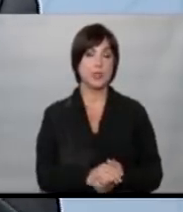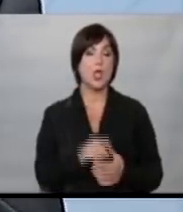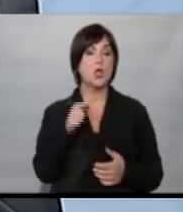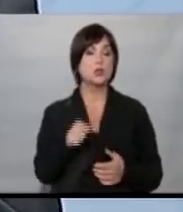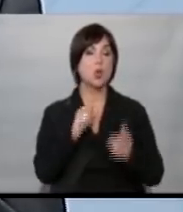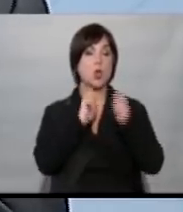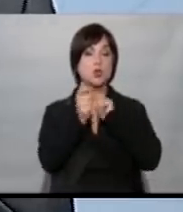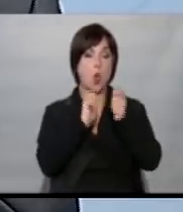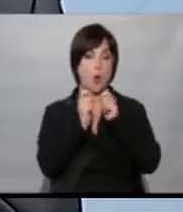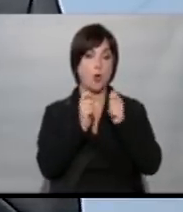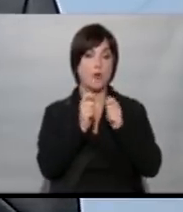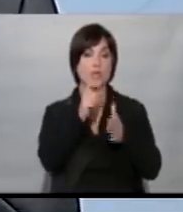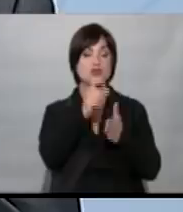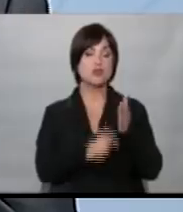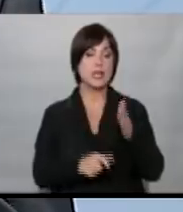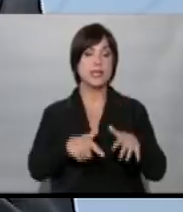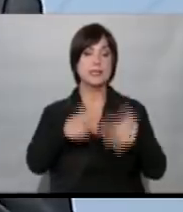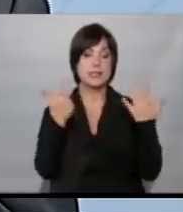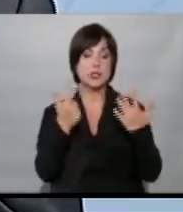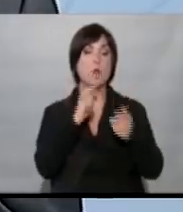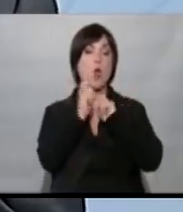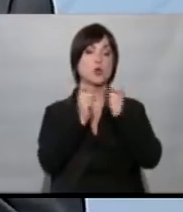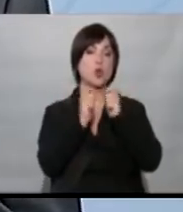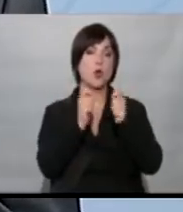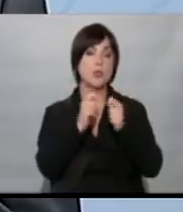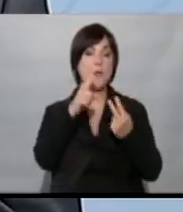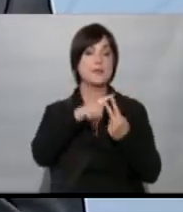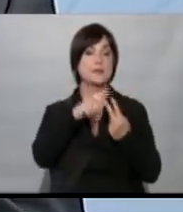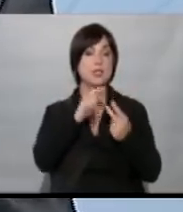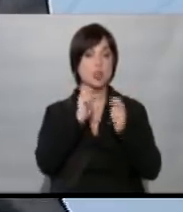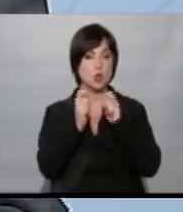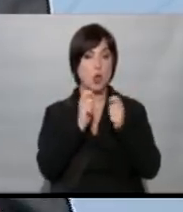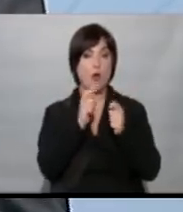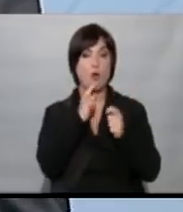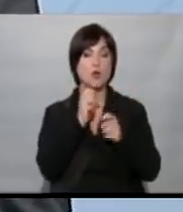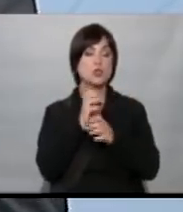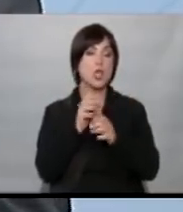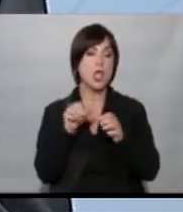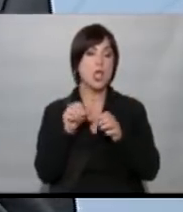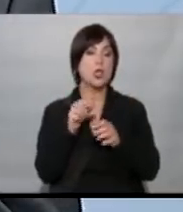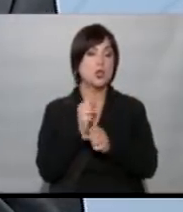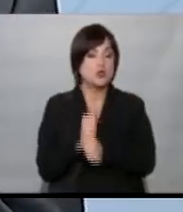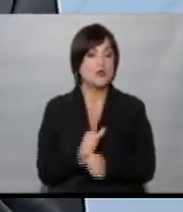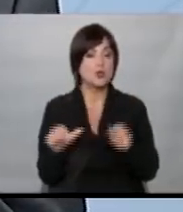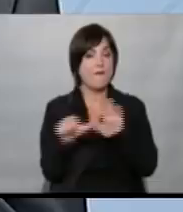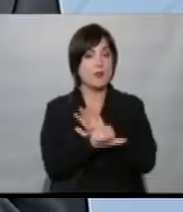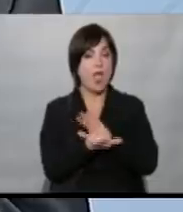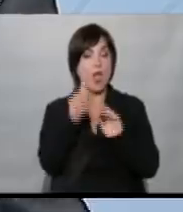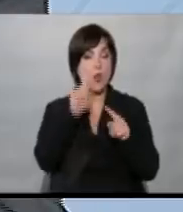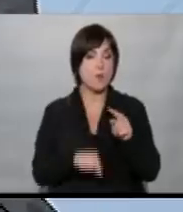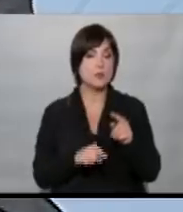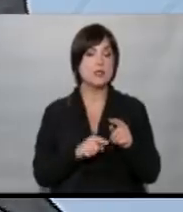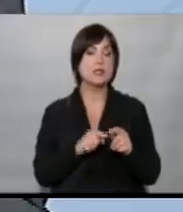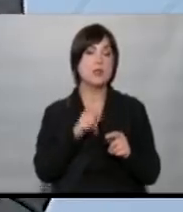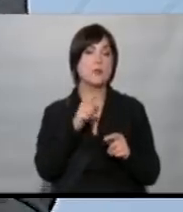со договорот, член 7 од договорот, од преспанскиот договор, кој се чуваше во тајност до последен момент, ако